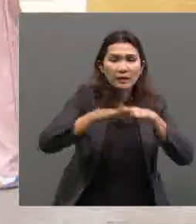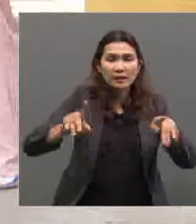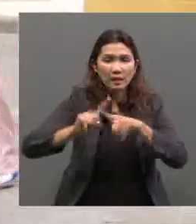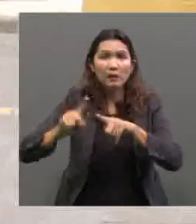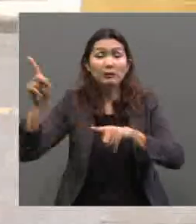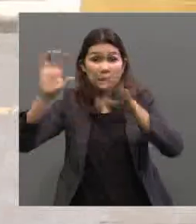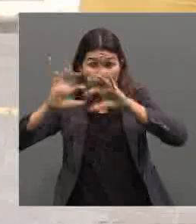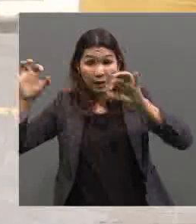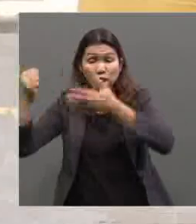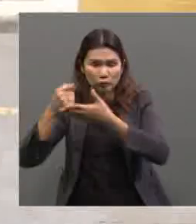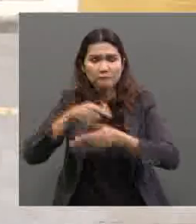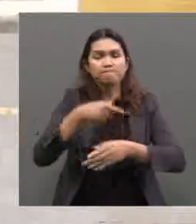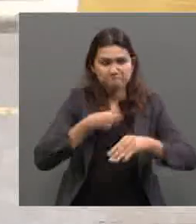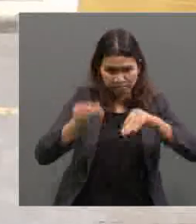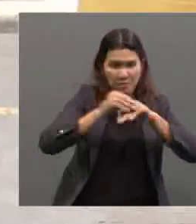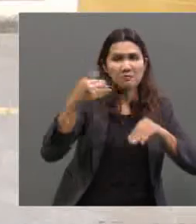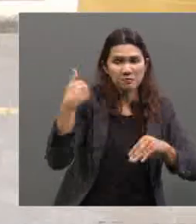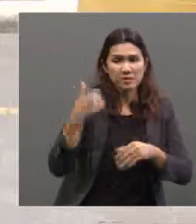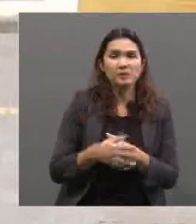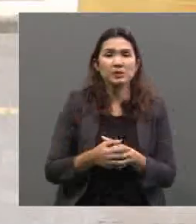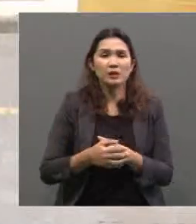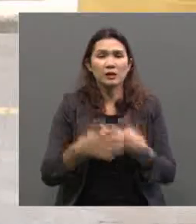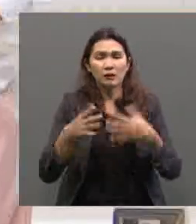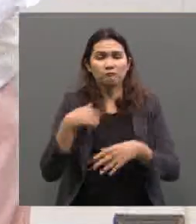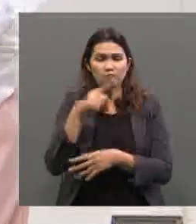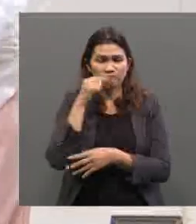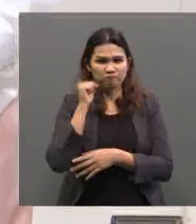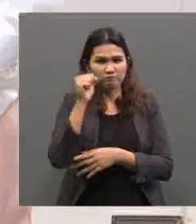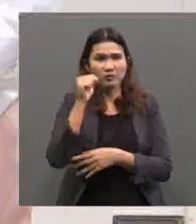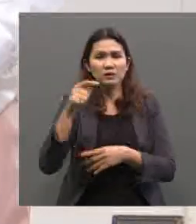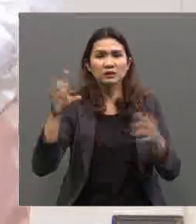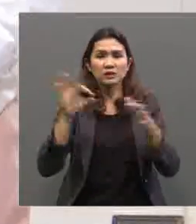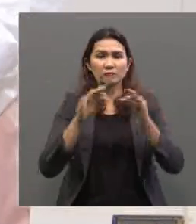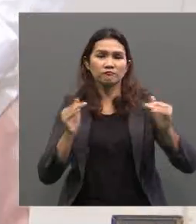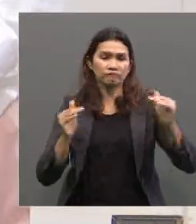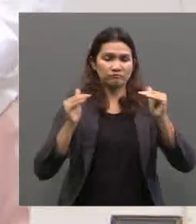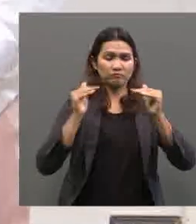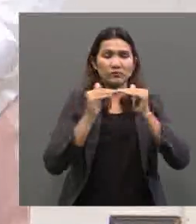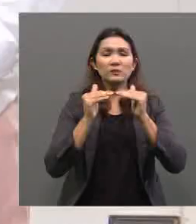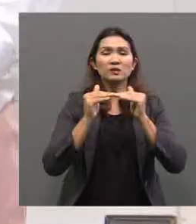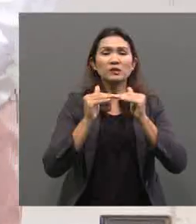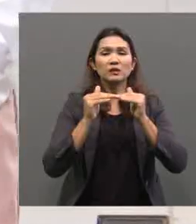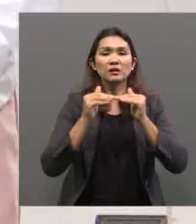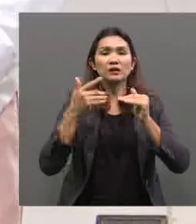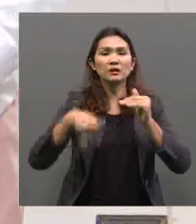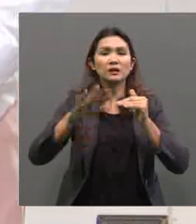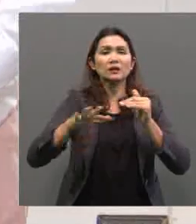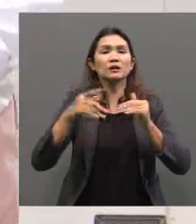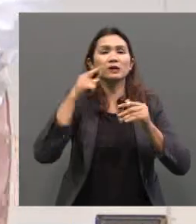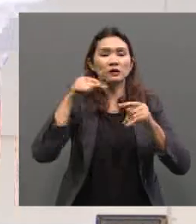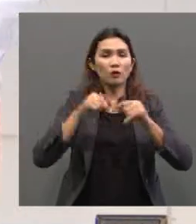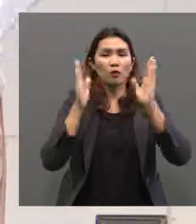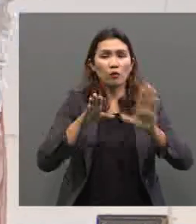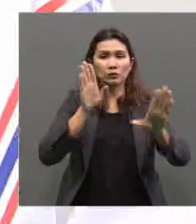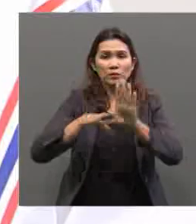บาลดูแลอยู่พร้อมกับเน้นย้ำนะครับความมุ่งมั่นเดินหน้านโยบายเรื่องความเสมอภาคเท่าเทียมอย่างการที่ส่งว่า